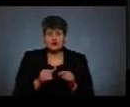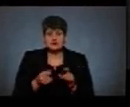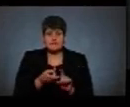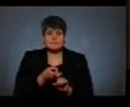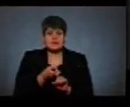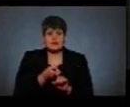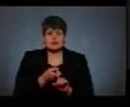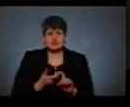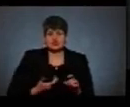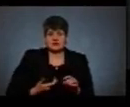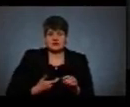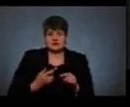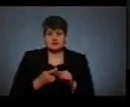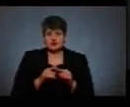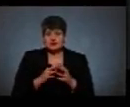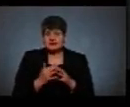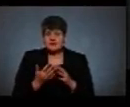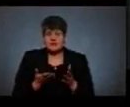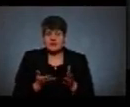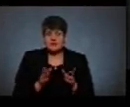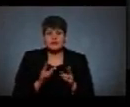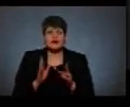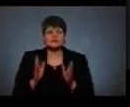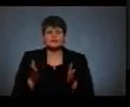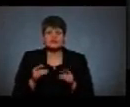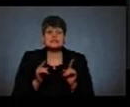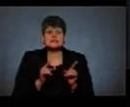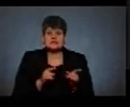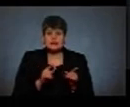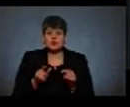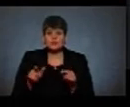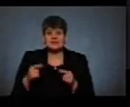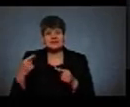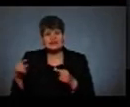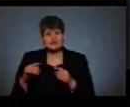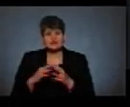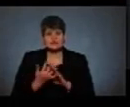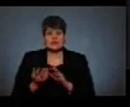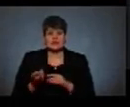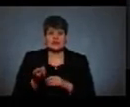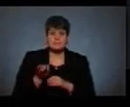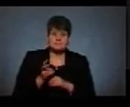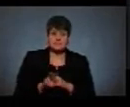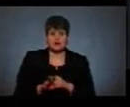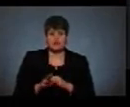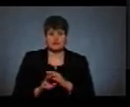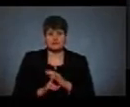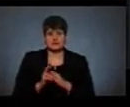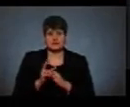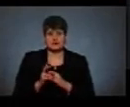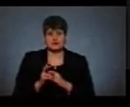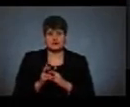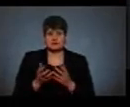до жителів даного села, але як бути з тими людьми з іншого села, які, наприклад, приходять сюди в храм і